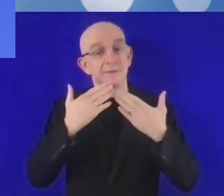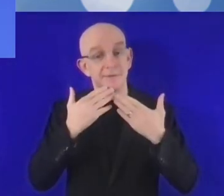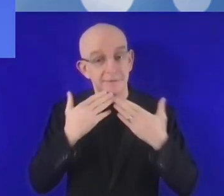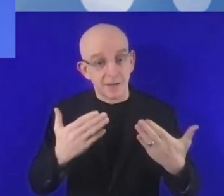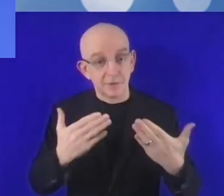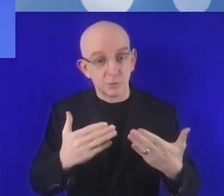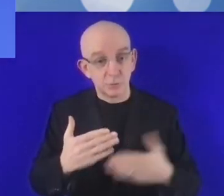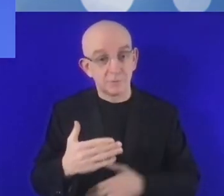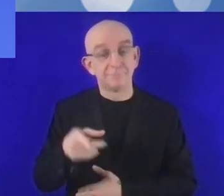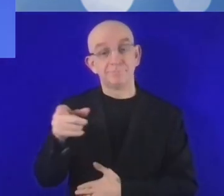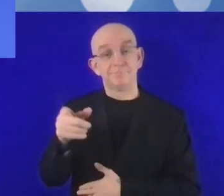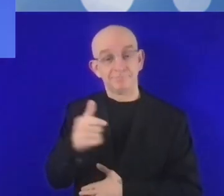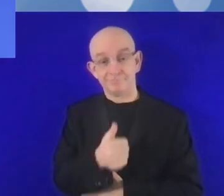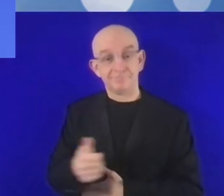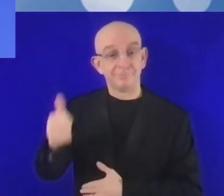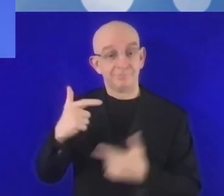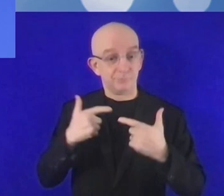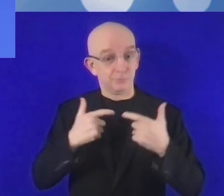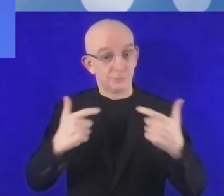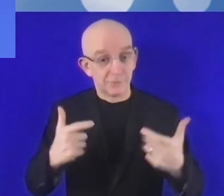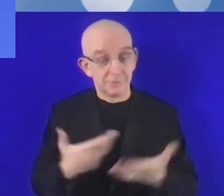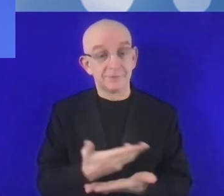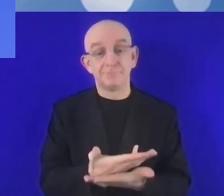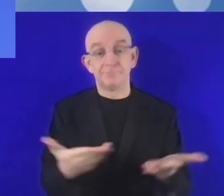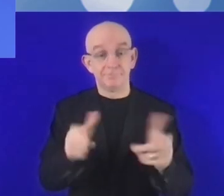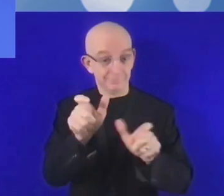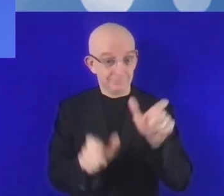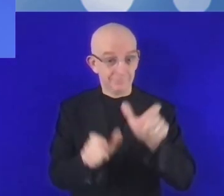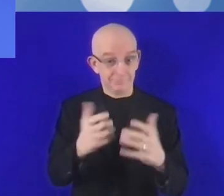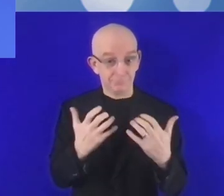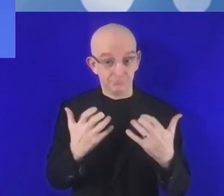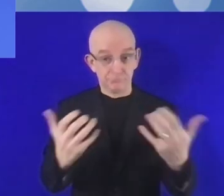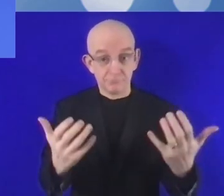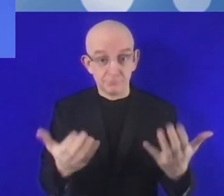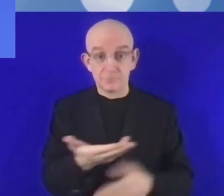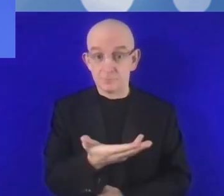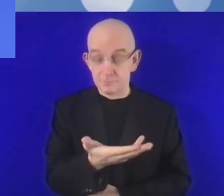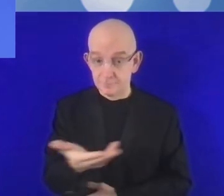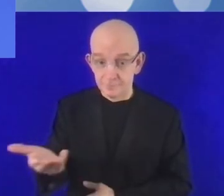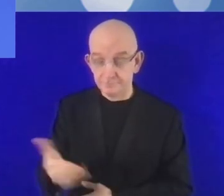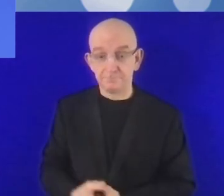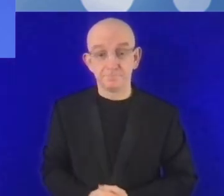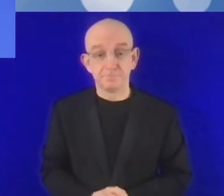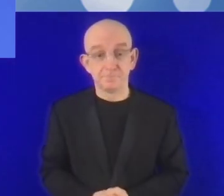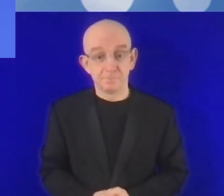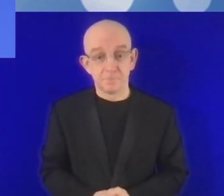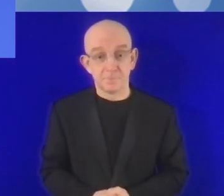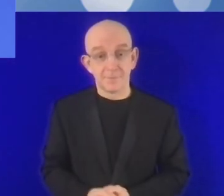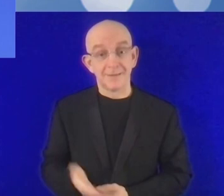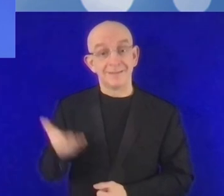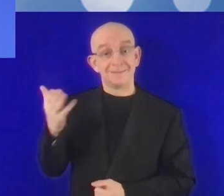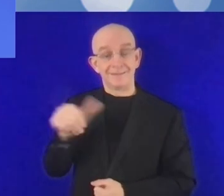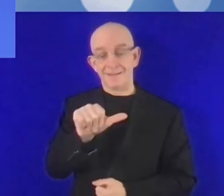Antonio Guterres in extending. Сердечно благодарим за эти слова. Уважаемые дамы и господа, я